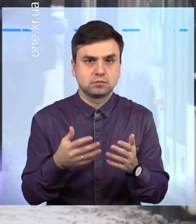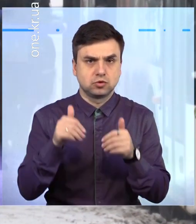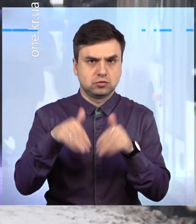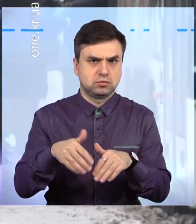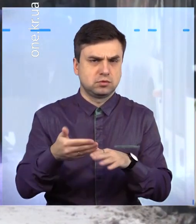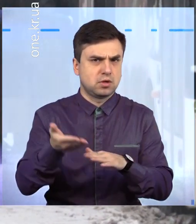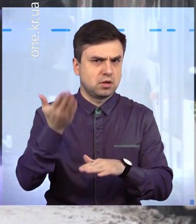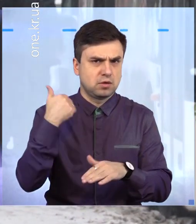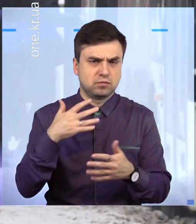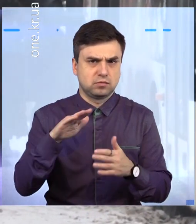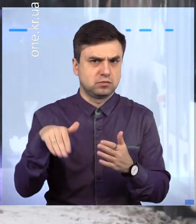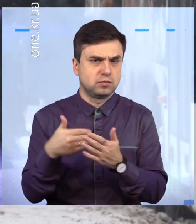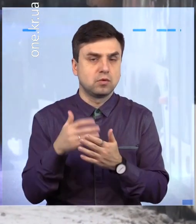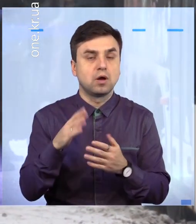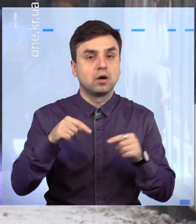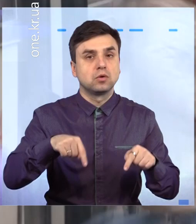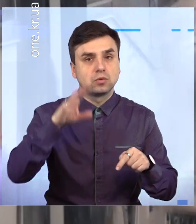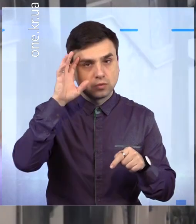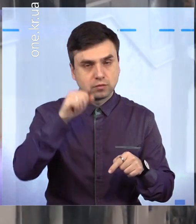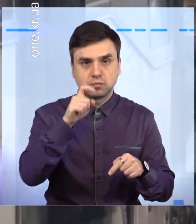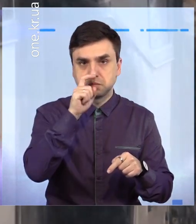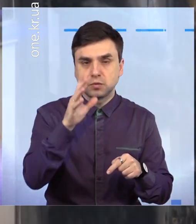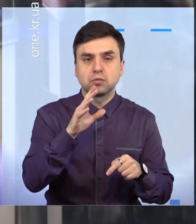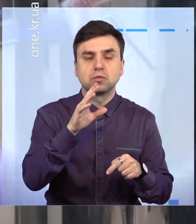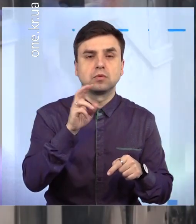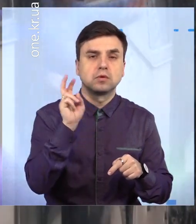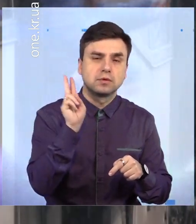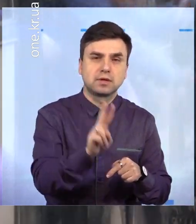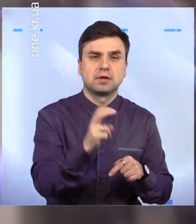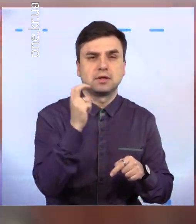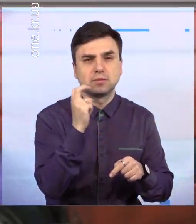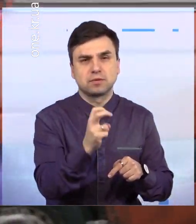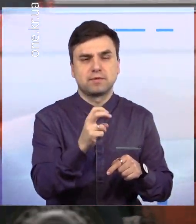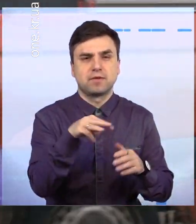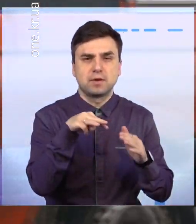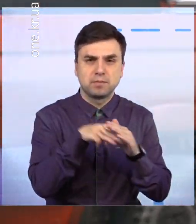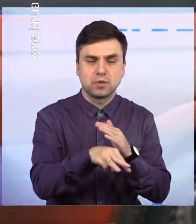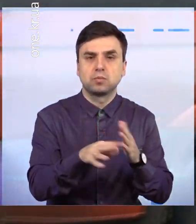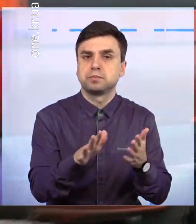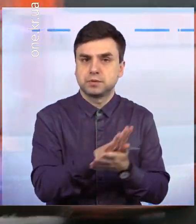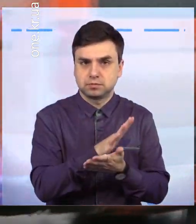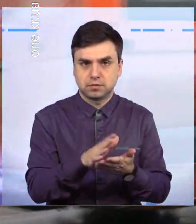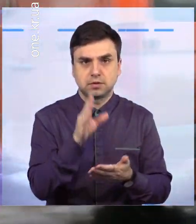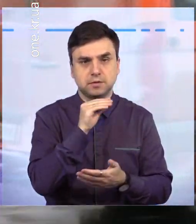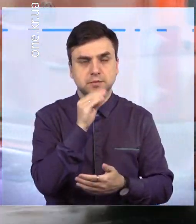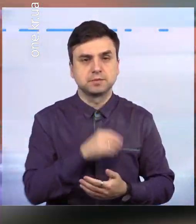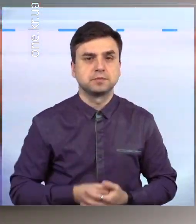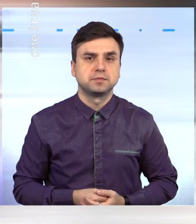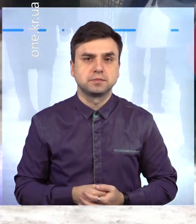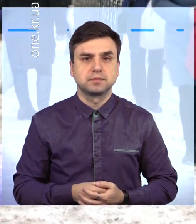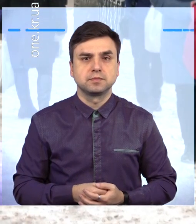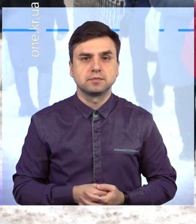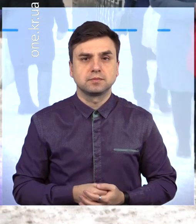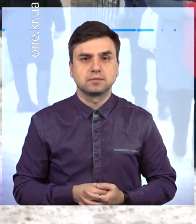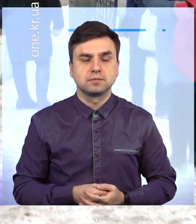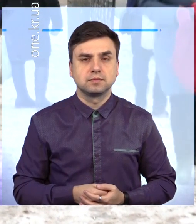муніципальному транспорті, трамваях, автобусах та швидкісному для кривоїзців залишається безкоштовним. Кузьма Шишкін, Олександр Фефілатів, Андрій Яковлєв,